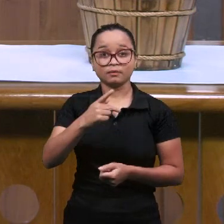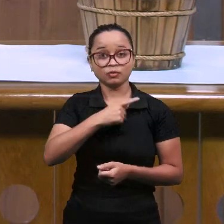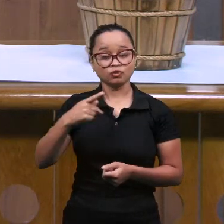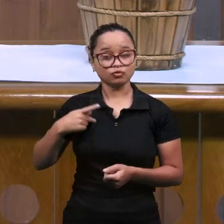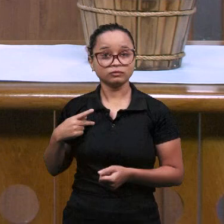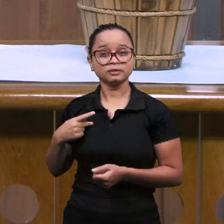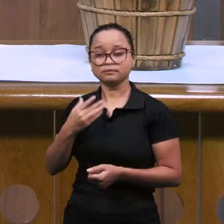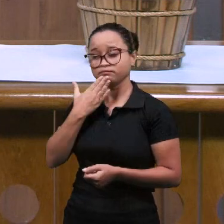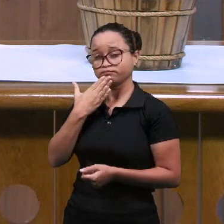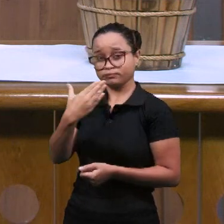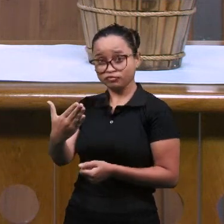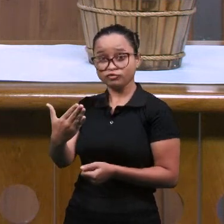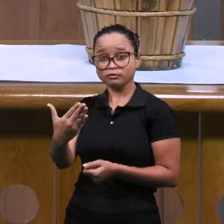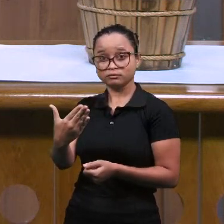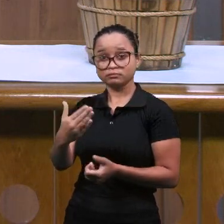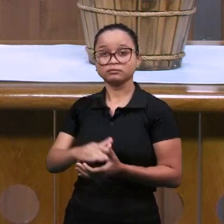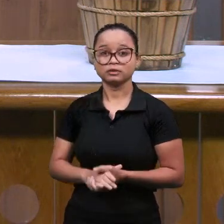demande